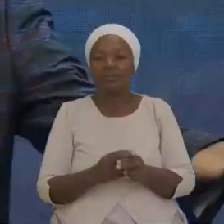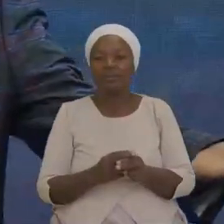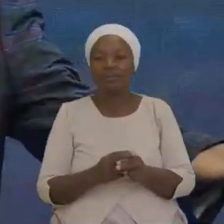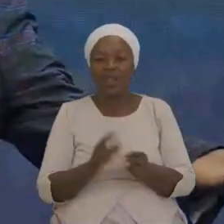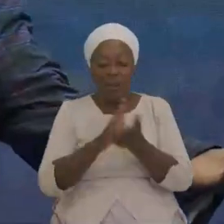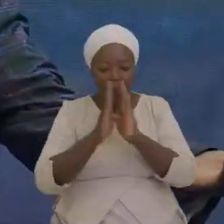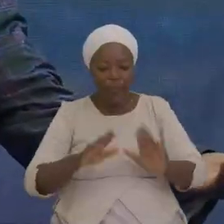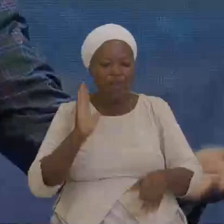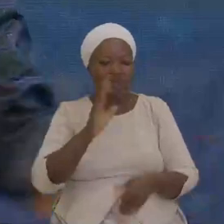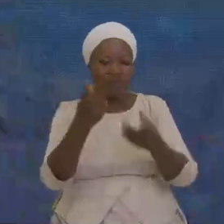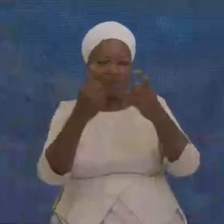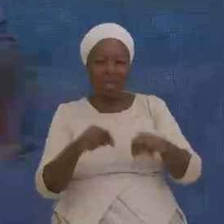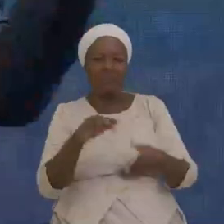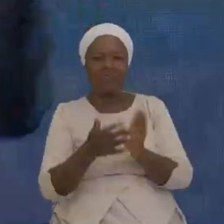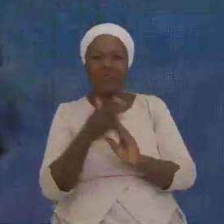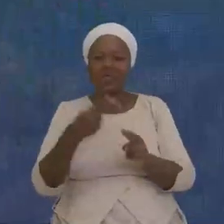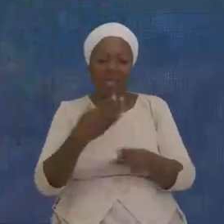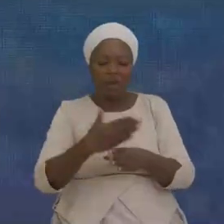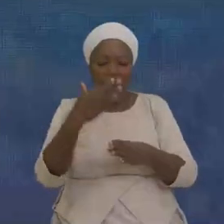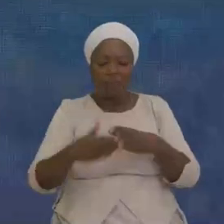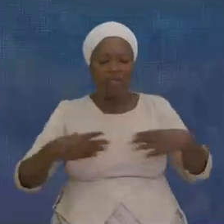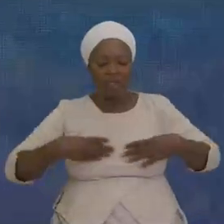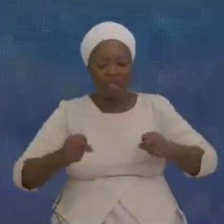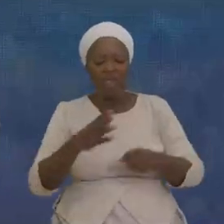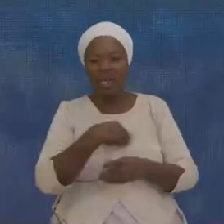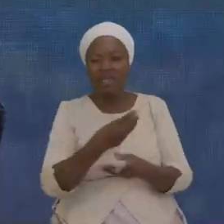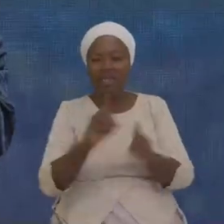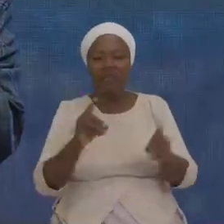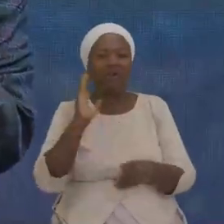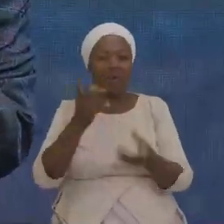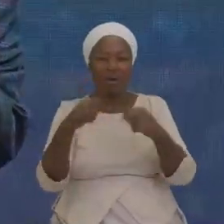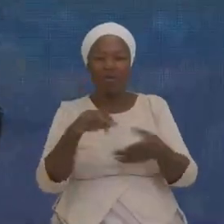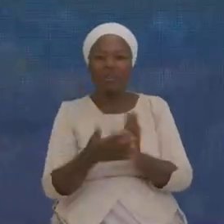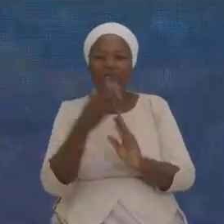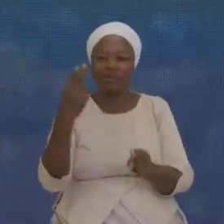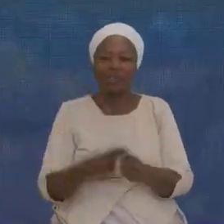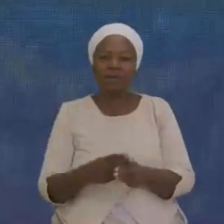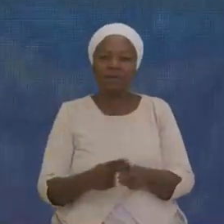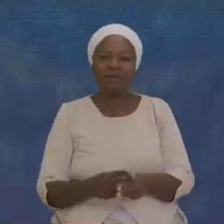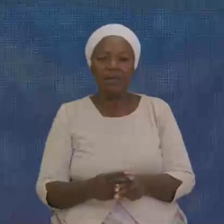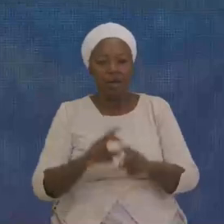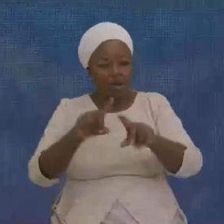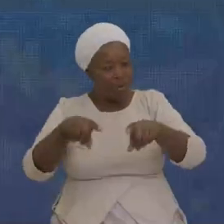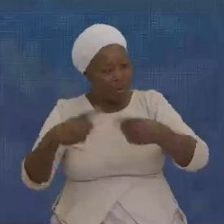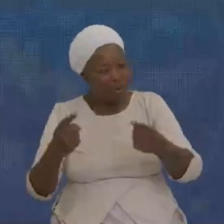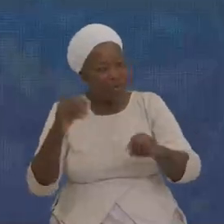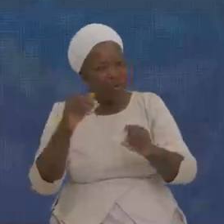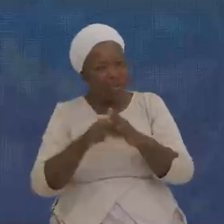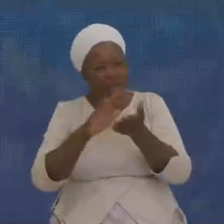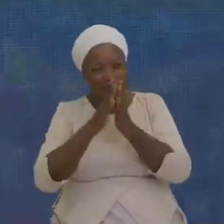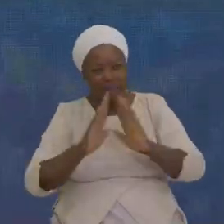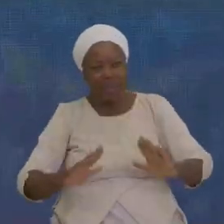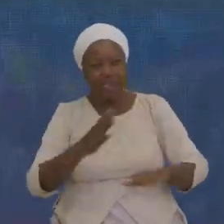La paix viendra. La guérison totale, la délivrance totale viendra. Va en